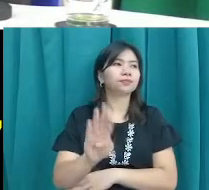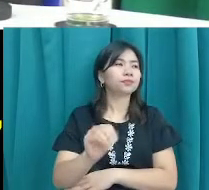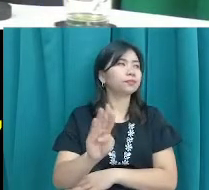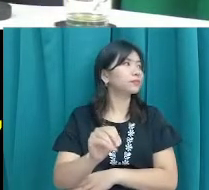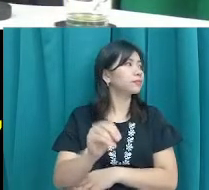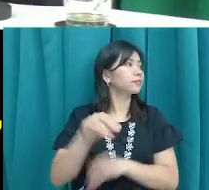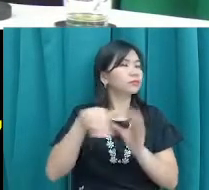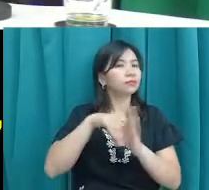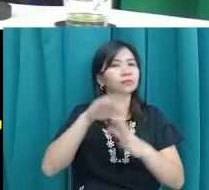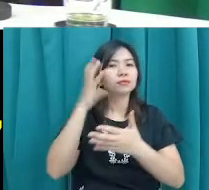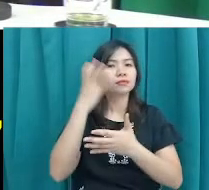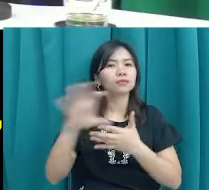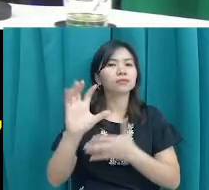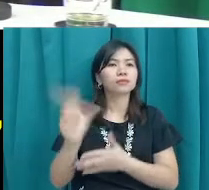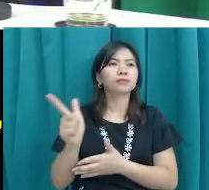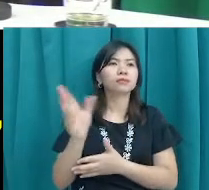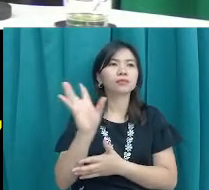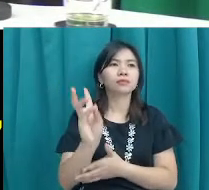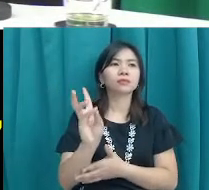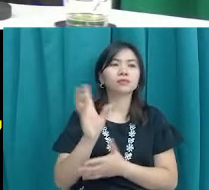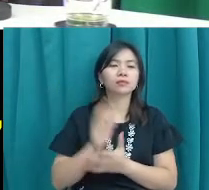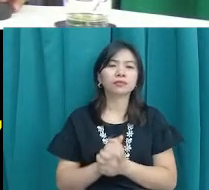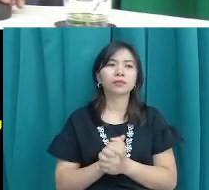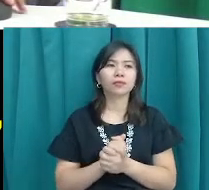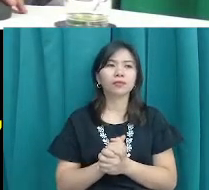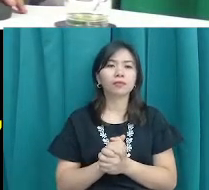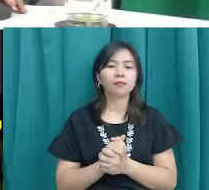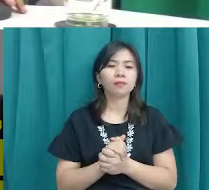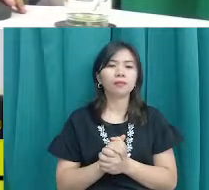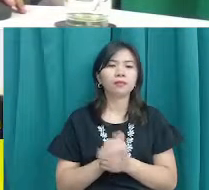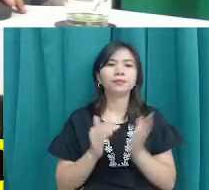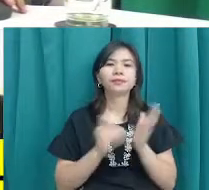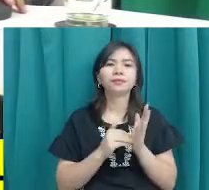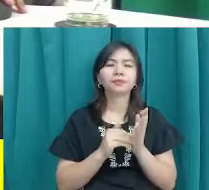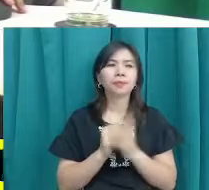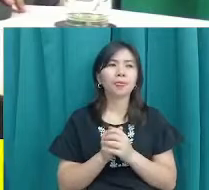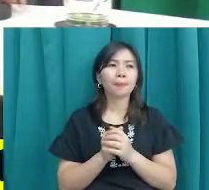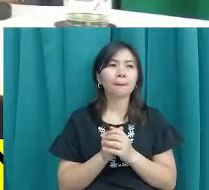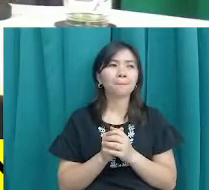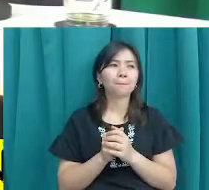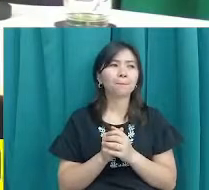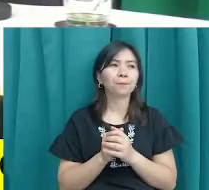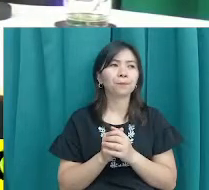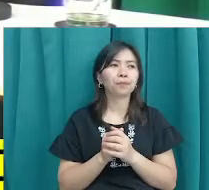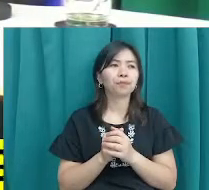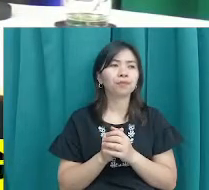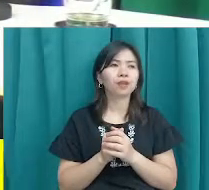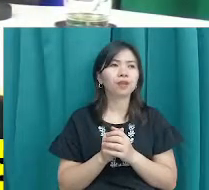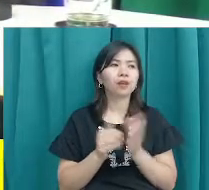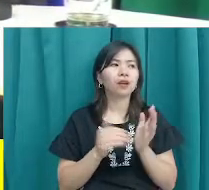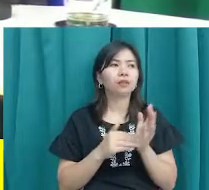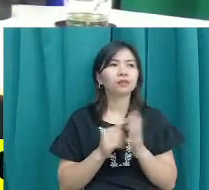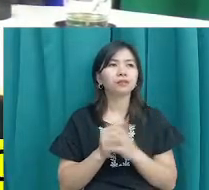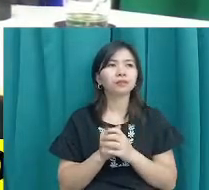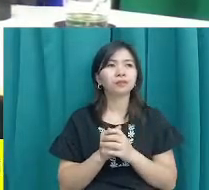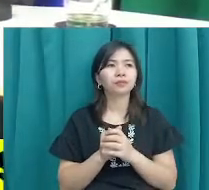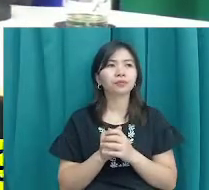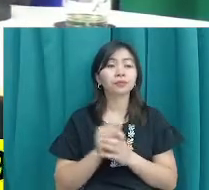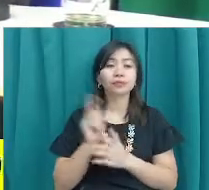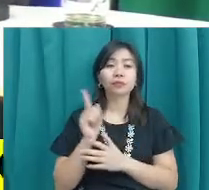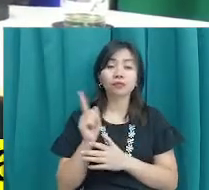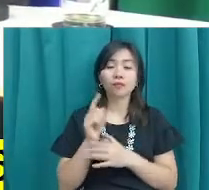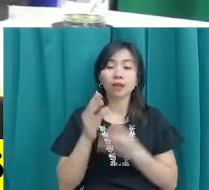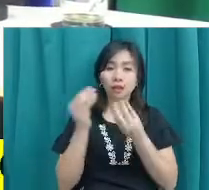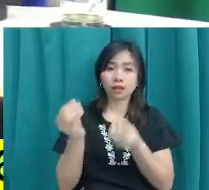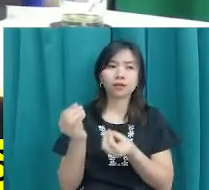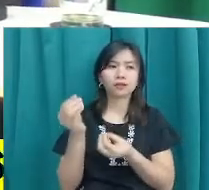chapter 26, then one of the 12 called Judas Iscariot went unto the chief priests and said unto them, what will ye give me